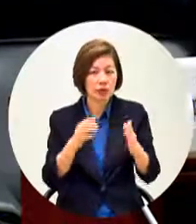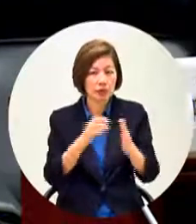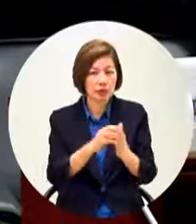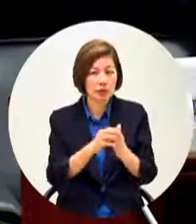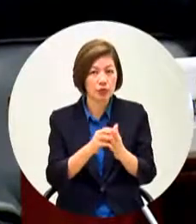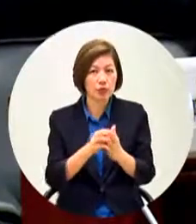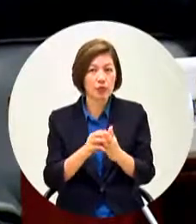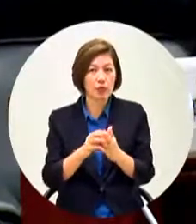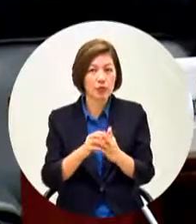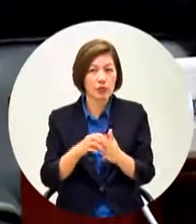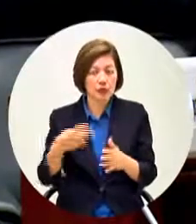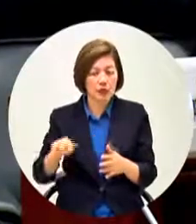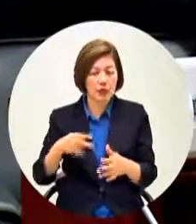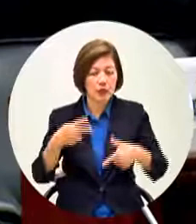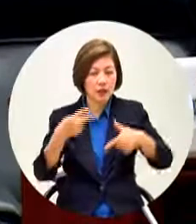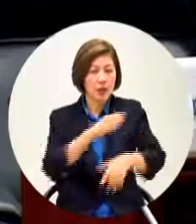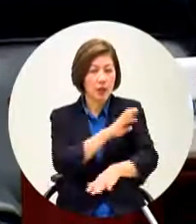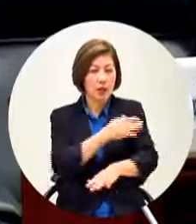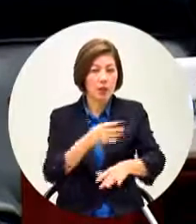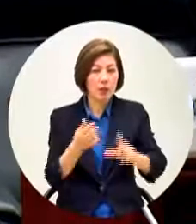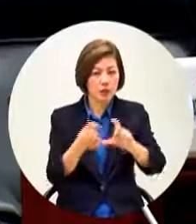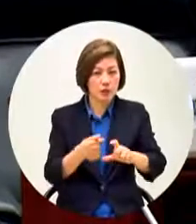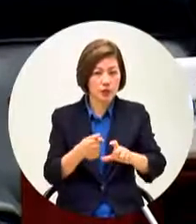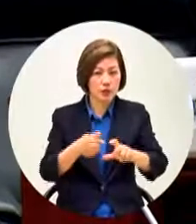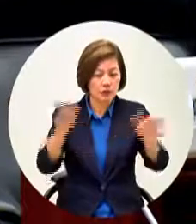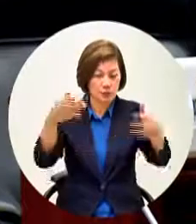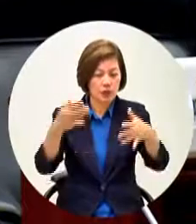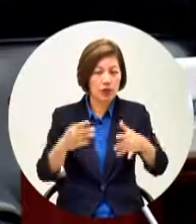武区的区公所开一个说明会，